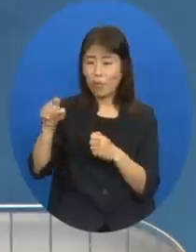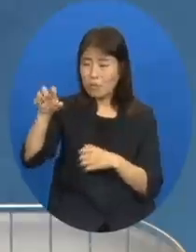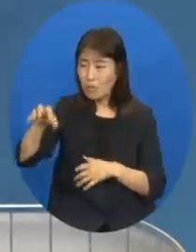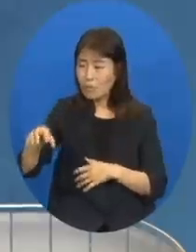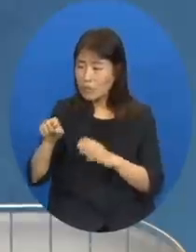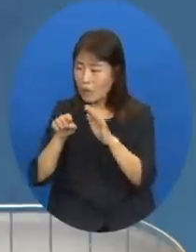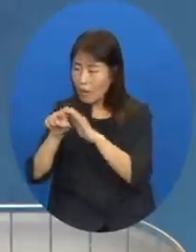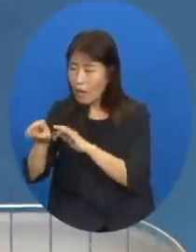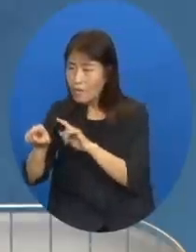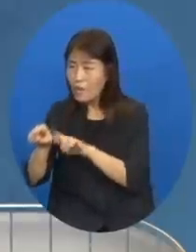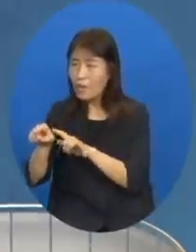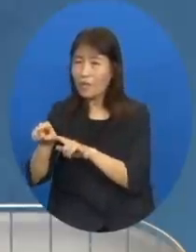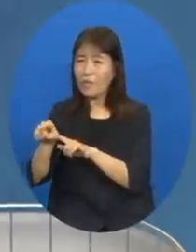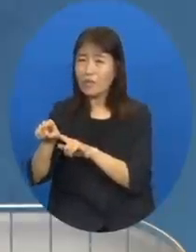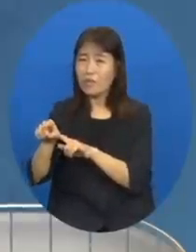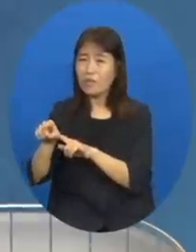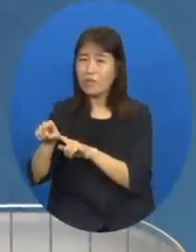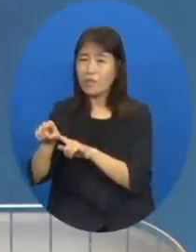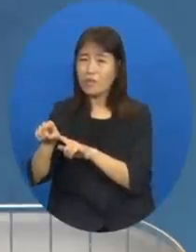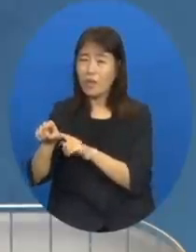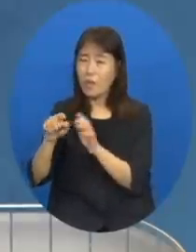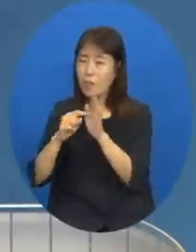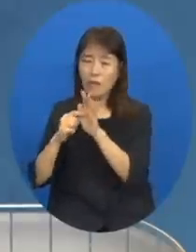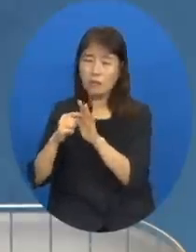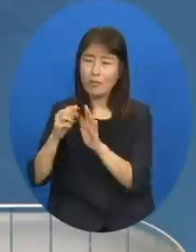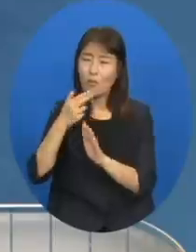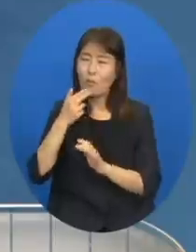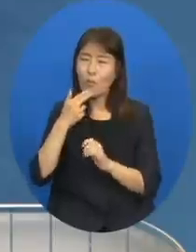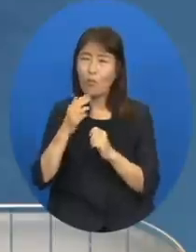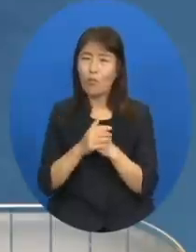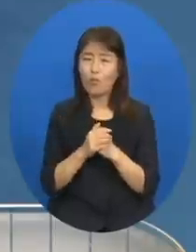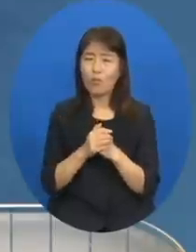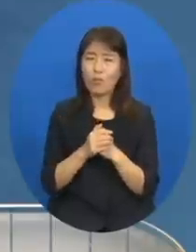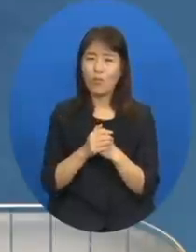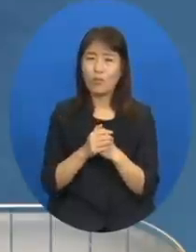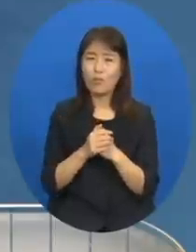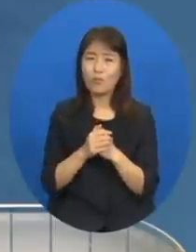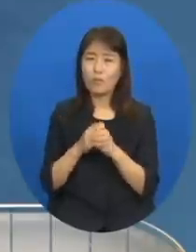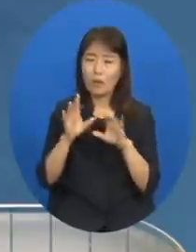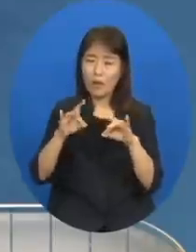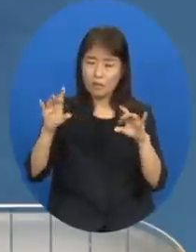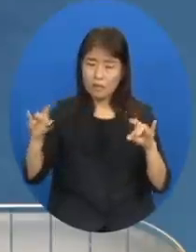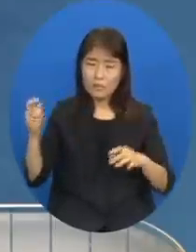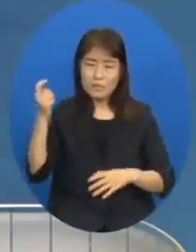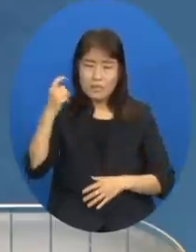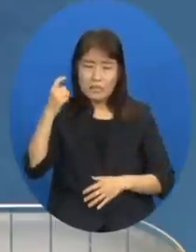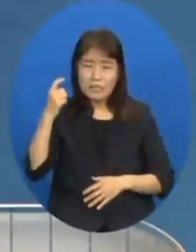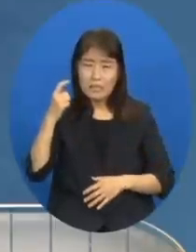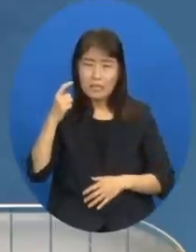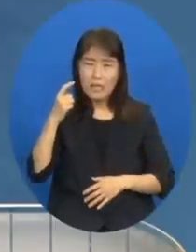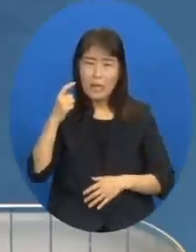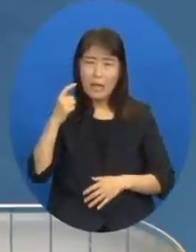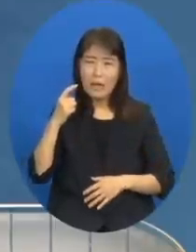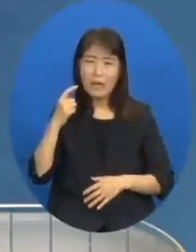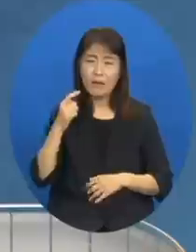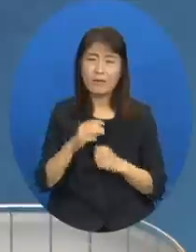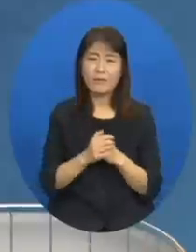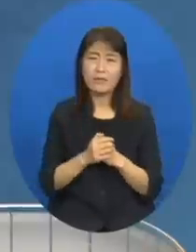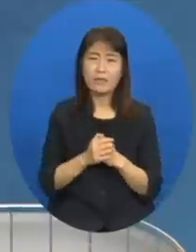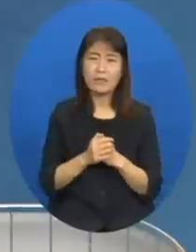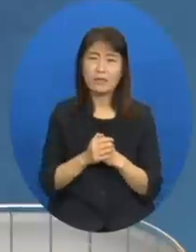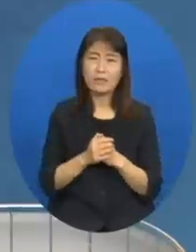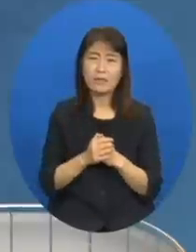곳에는 전혀 반응이 없는데도 있고요 또 이따금 들려오는 말도 안 되는 비난의